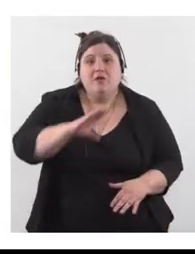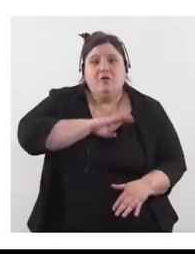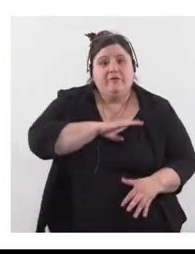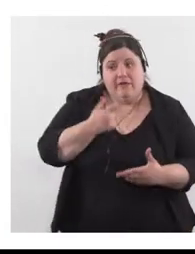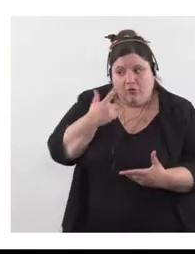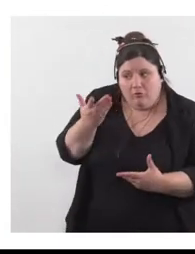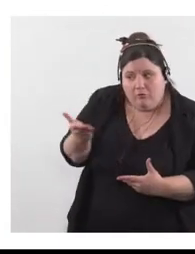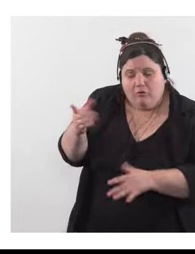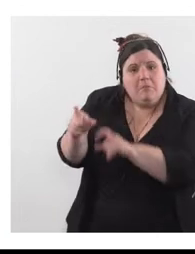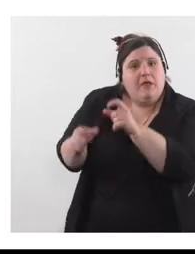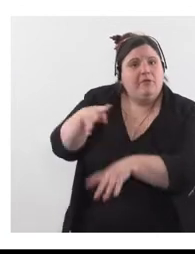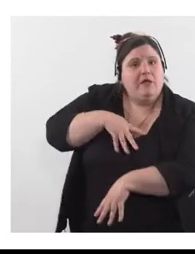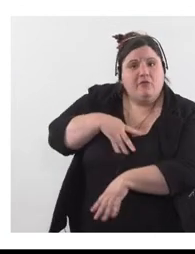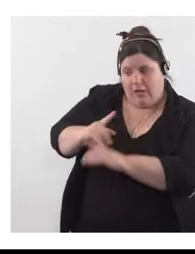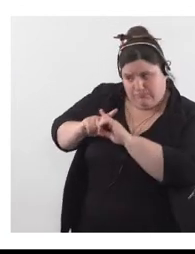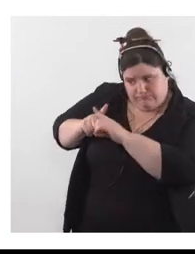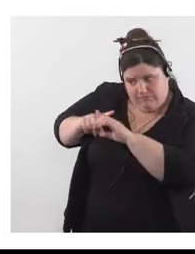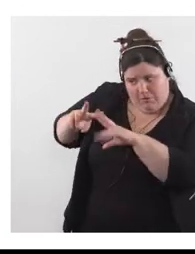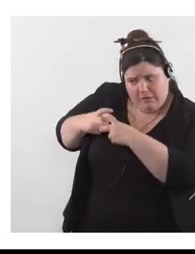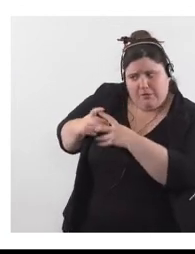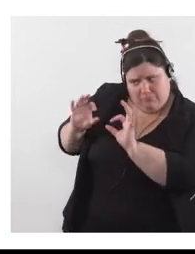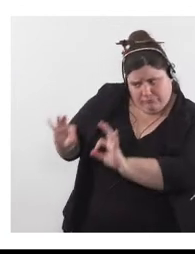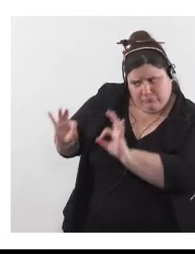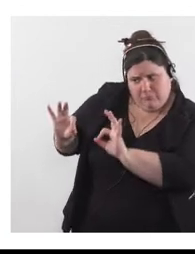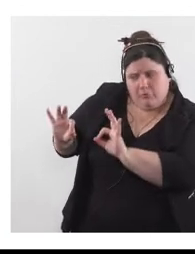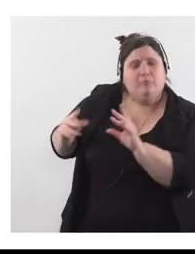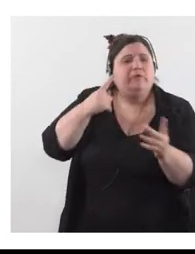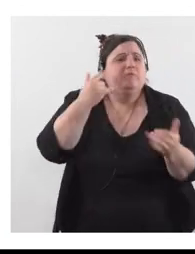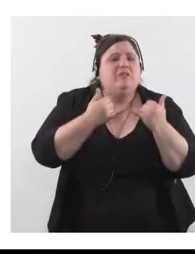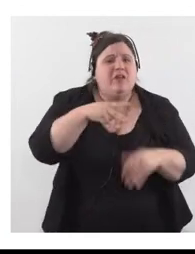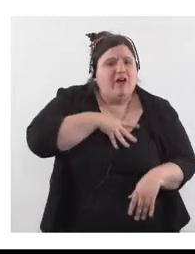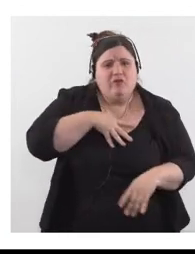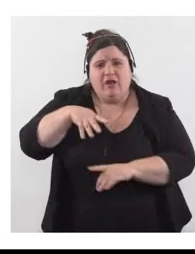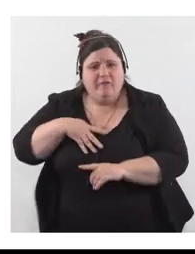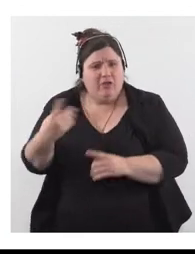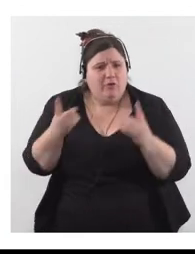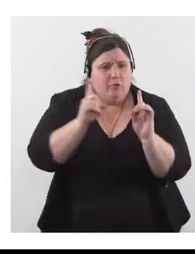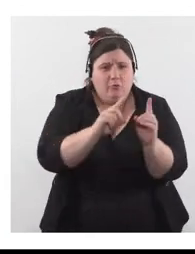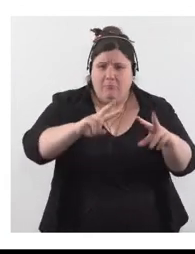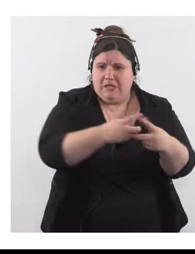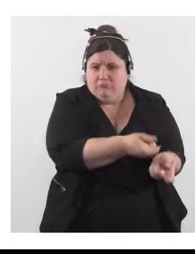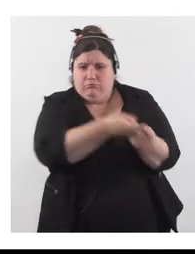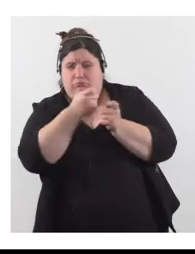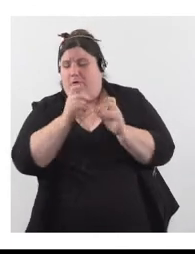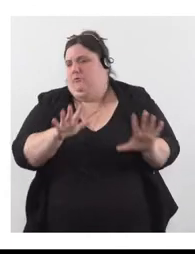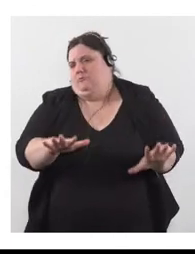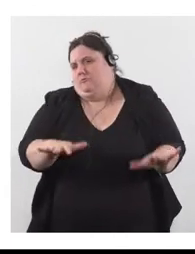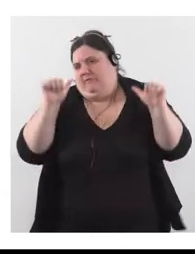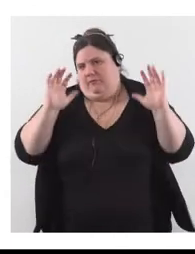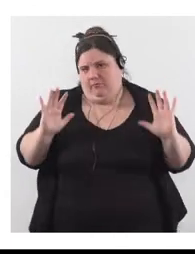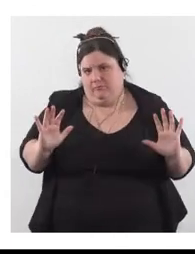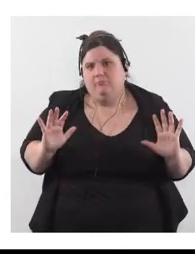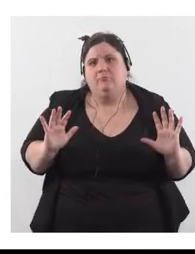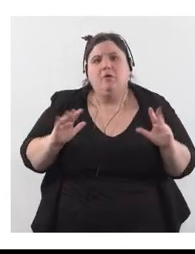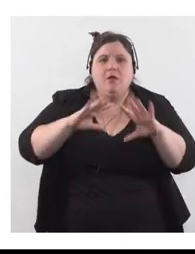des forfaits pour éviter qu'il y ait des dérapages dans des coûts de justice et parfois la prise en